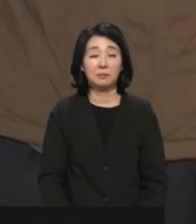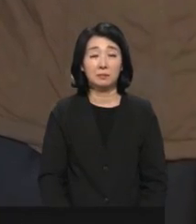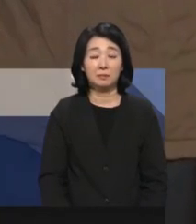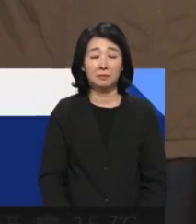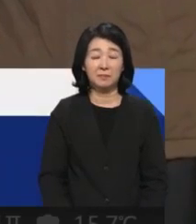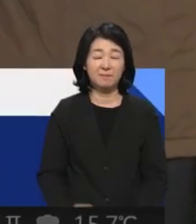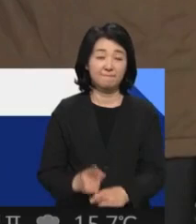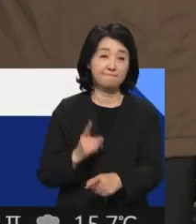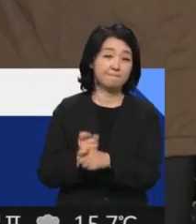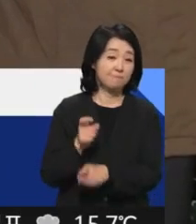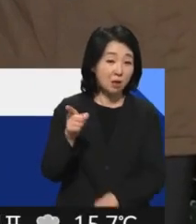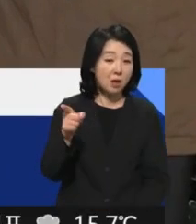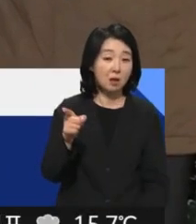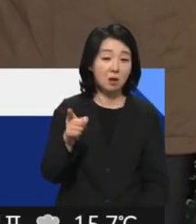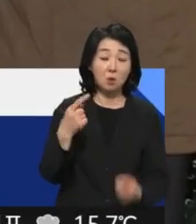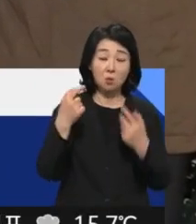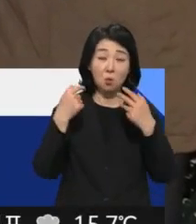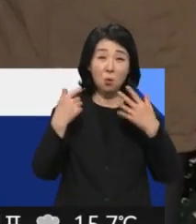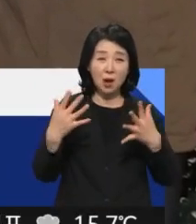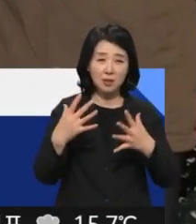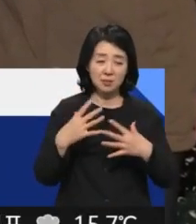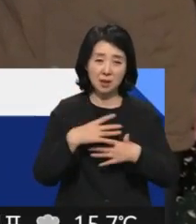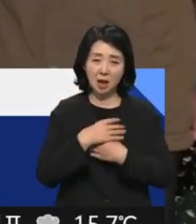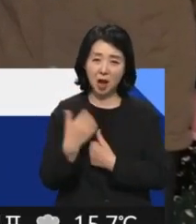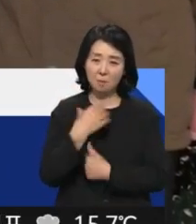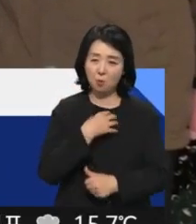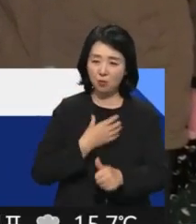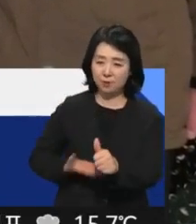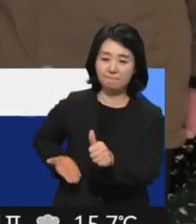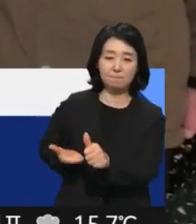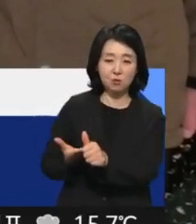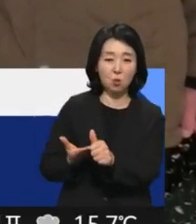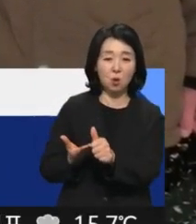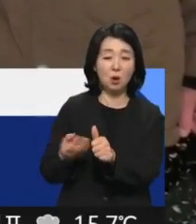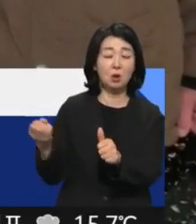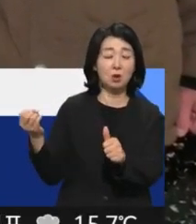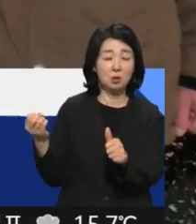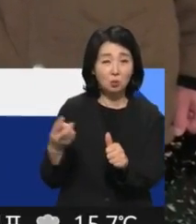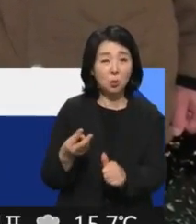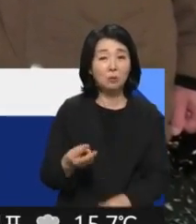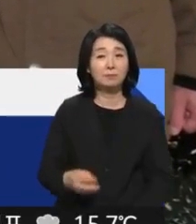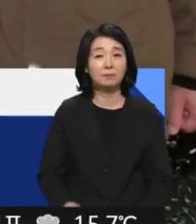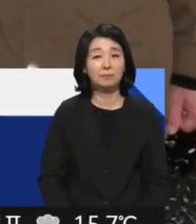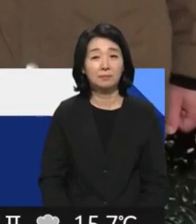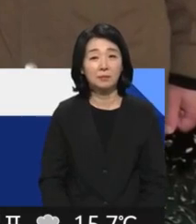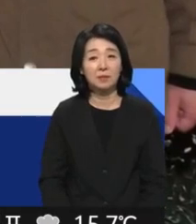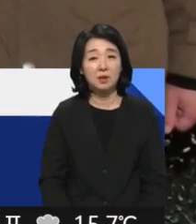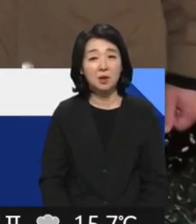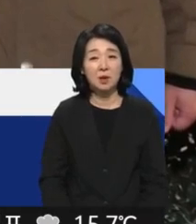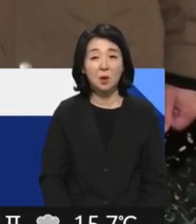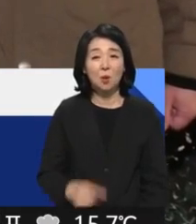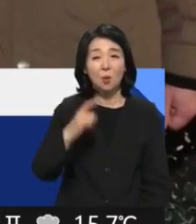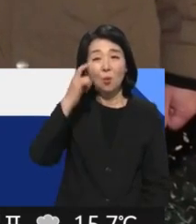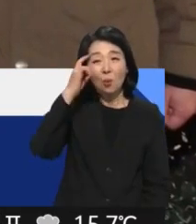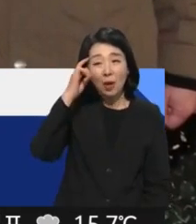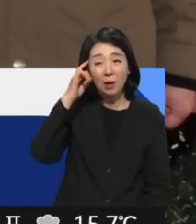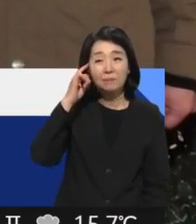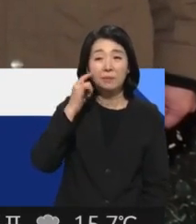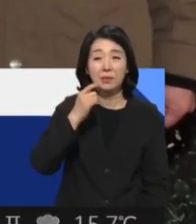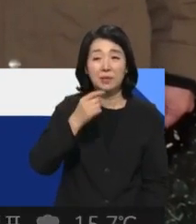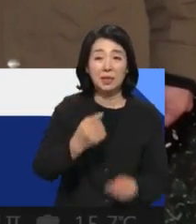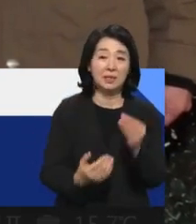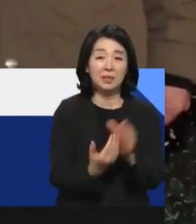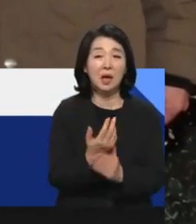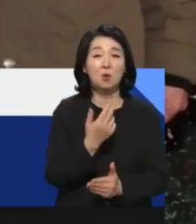적들에게 더욱 분명한 안보 위기를 체감시키고 부질없는 사고와 망동을 단념할 때까지